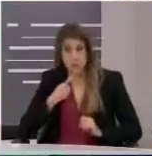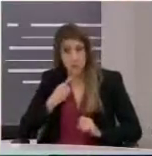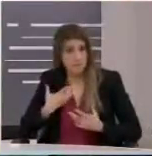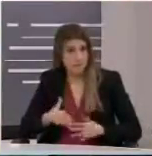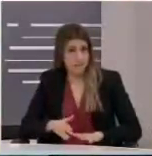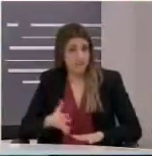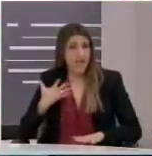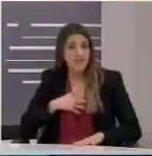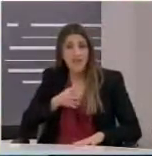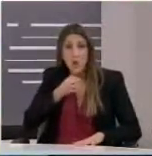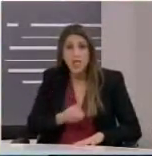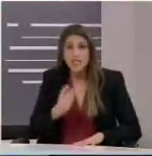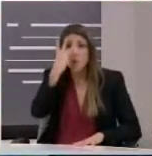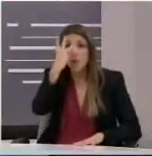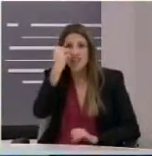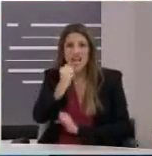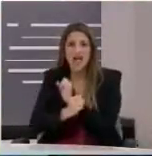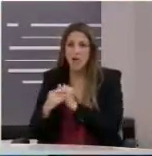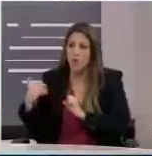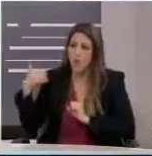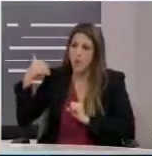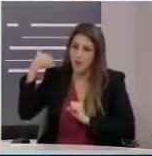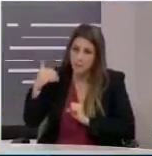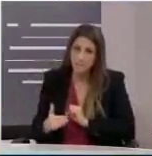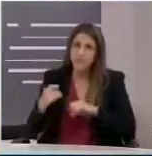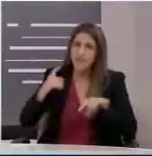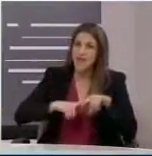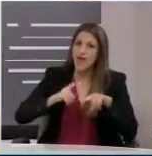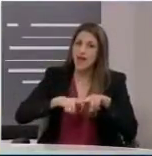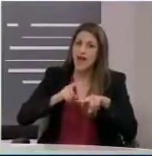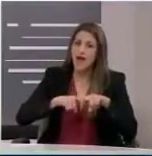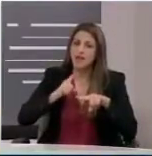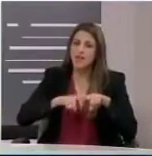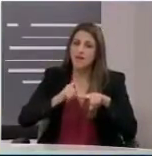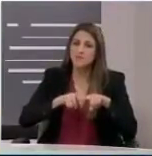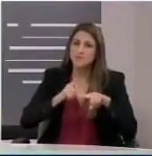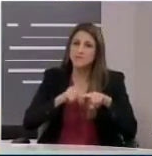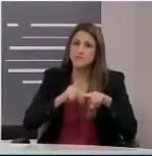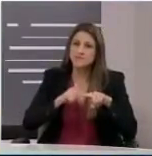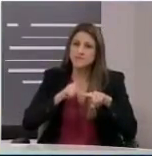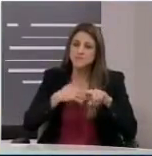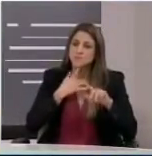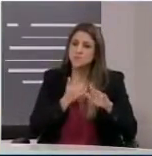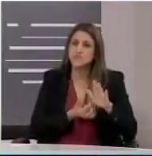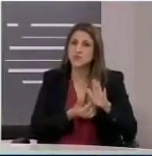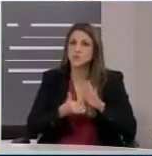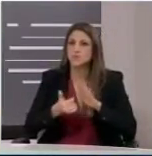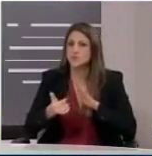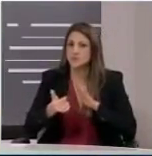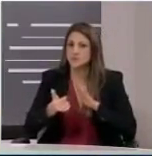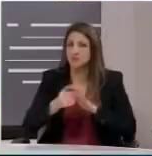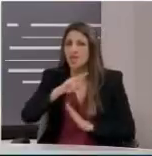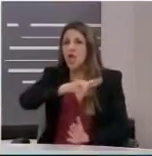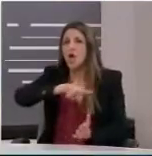να σας πω, κύριε Μητσοτάκη, ότι εδώ και 3 χρόνια η χώρα έχει ανακτήσει